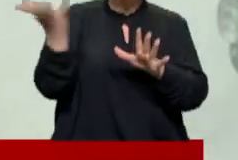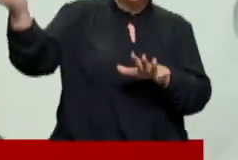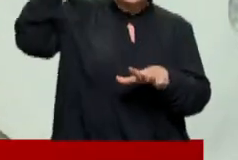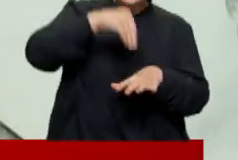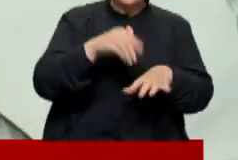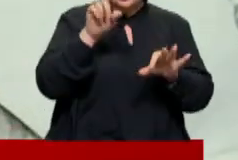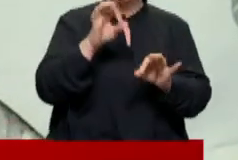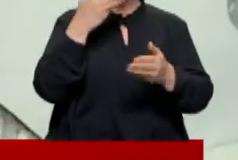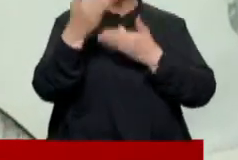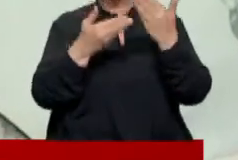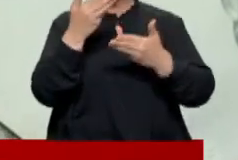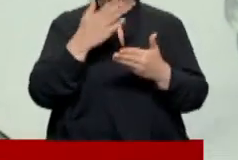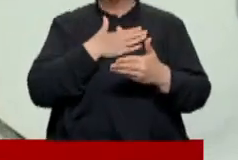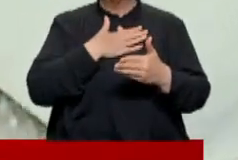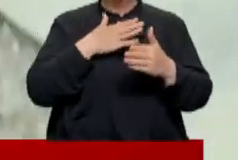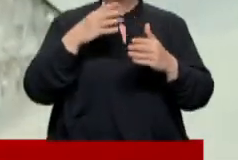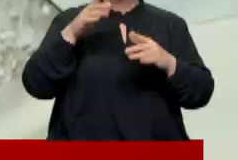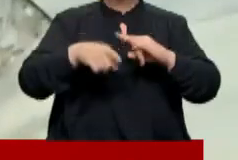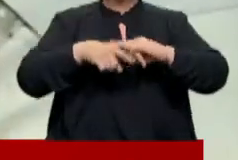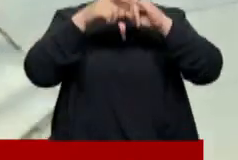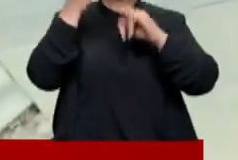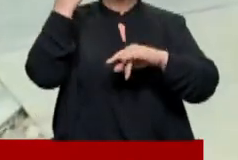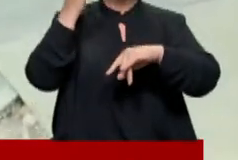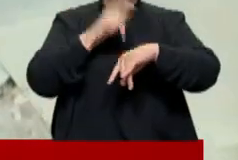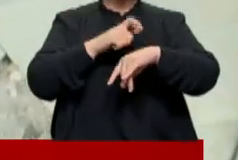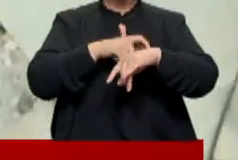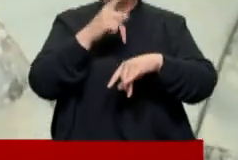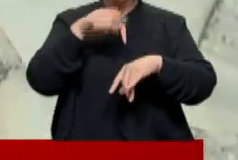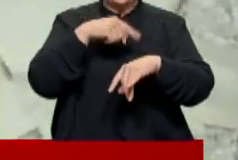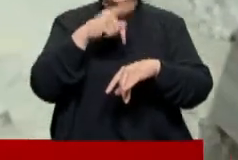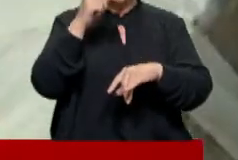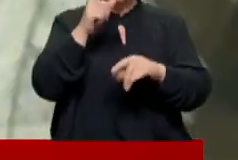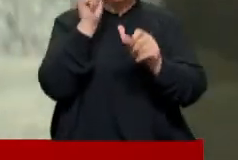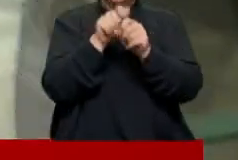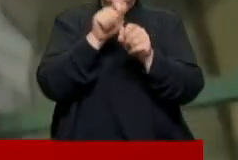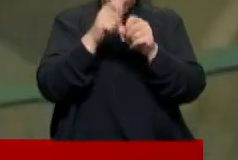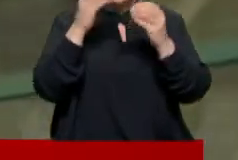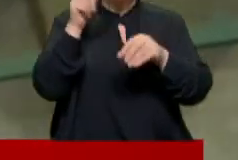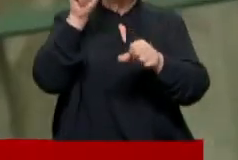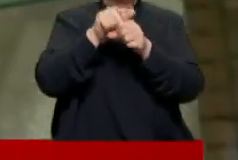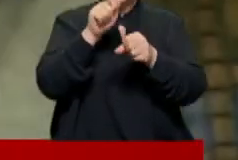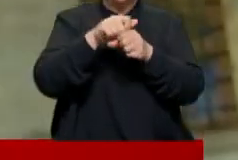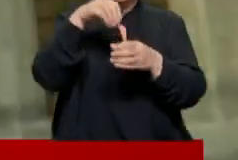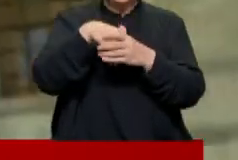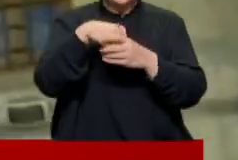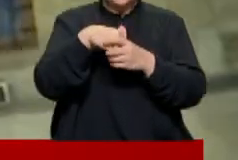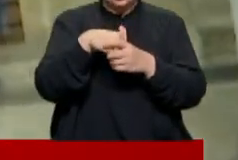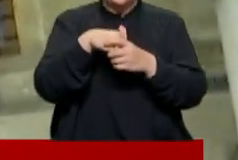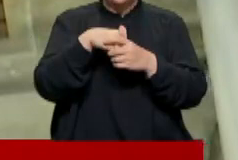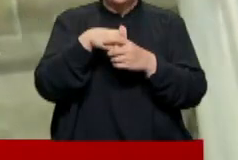geldi? Hemen ondan bahsedelim. Kabe'de vakti zamanında bir tamirat olur. O tamiratta